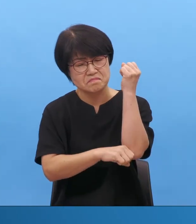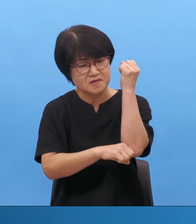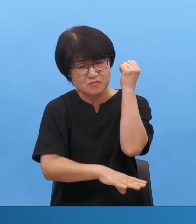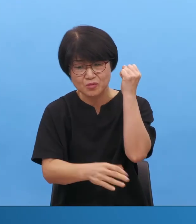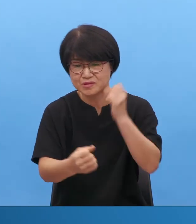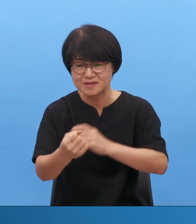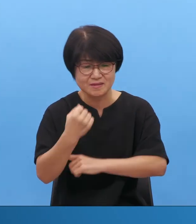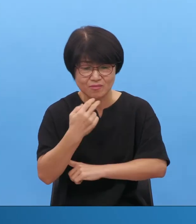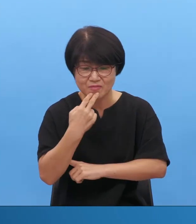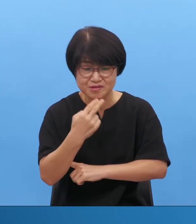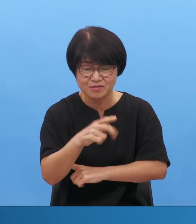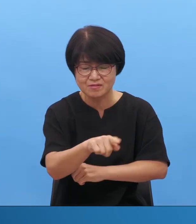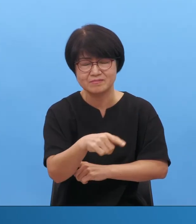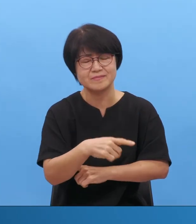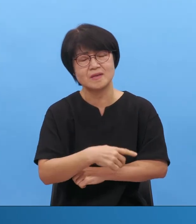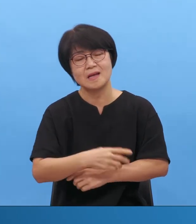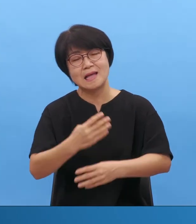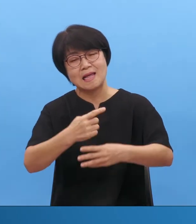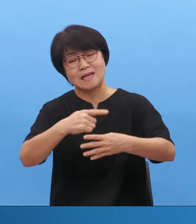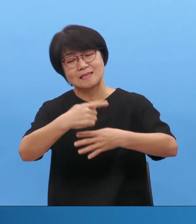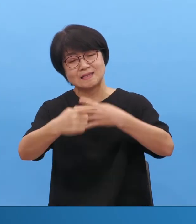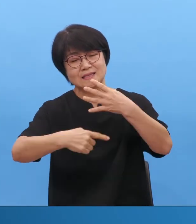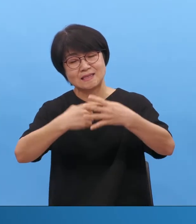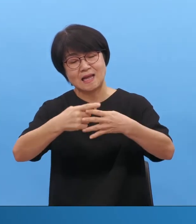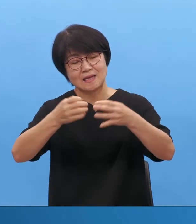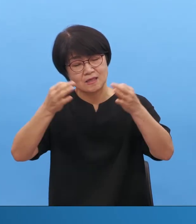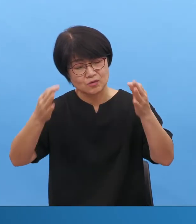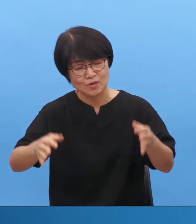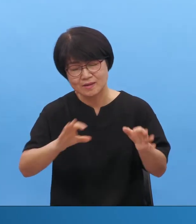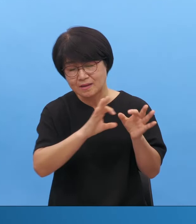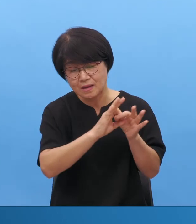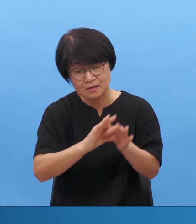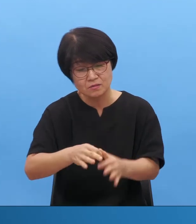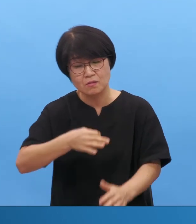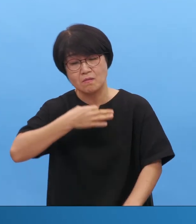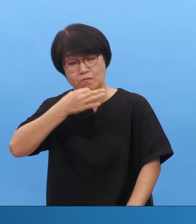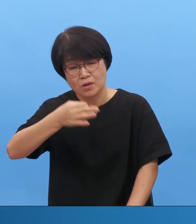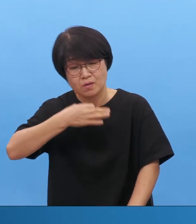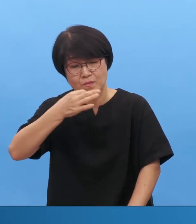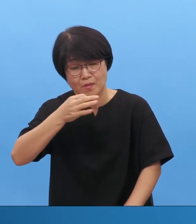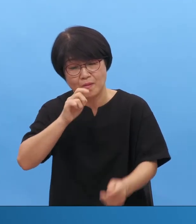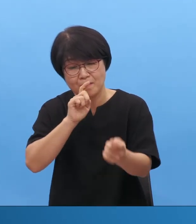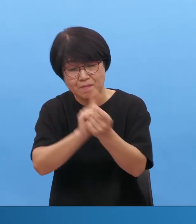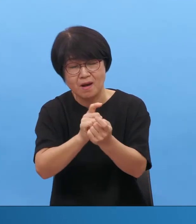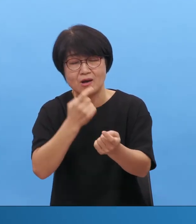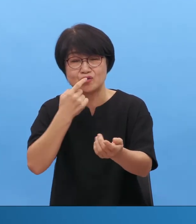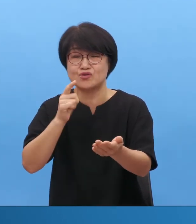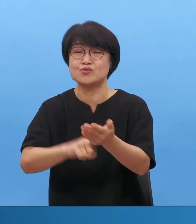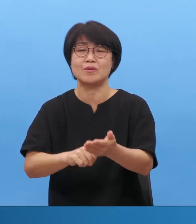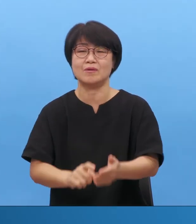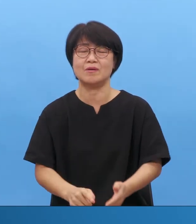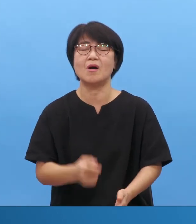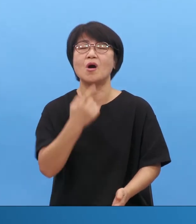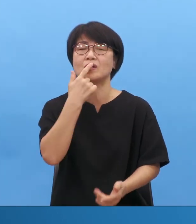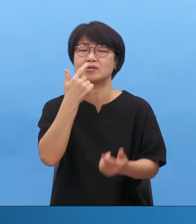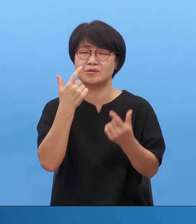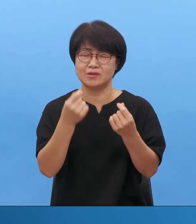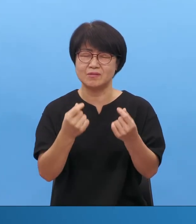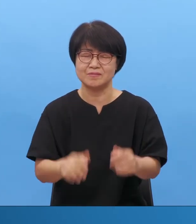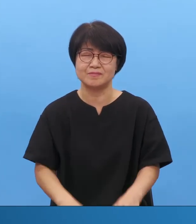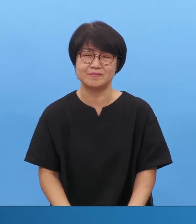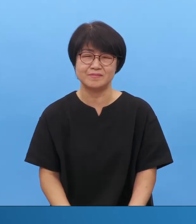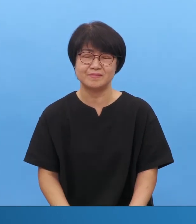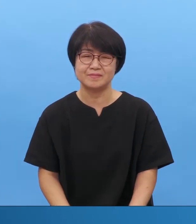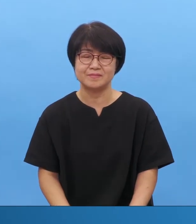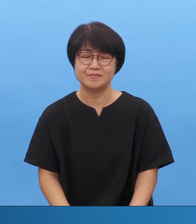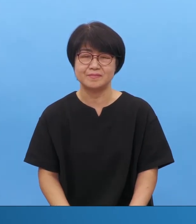걸리고 여름은 더워서 걸리고 가을에는 바람 불어 걸리고 겨울엔 추워서 걸리고. But if you're fundamentally lacking or weak,